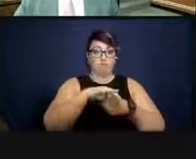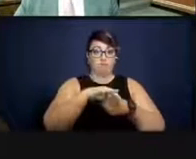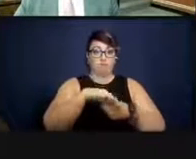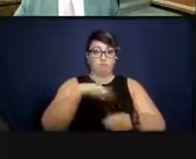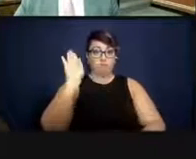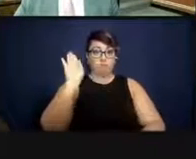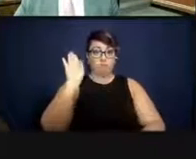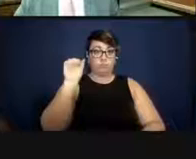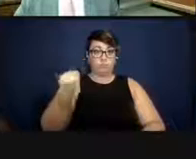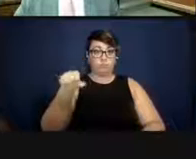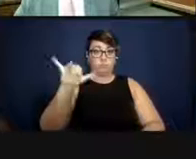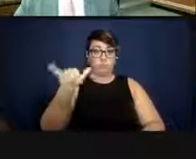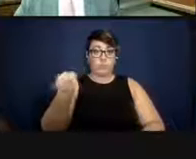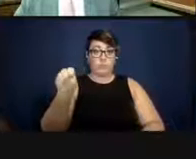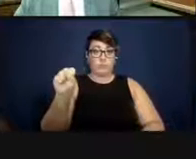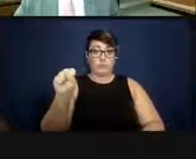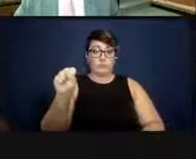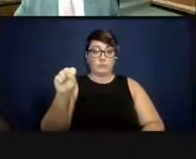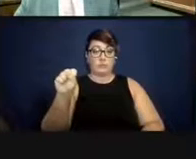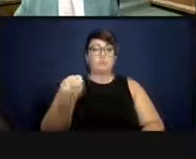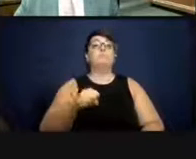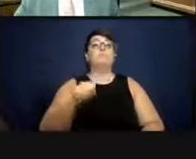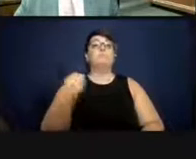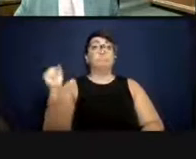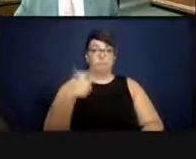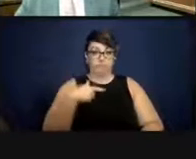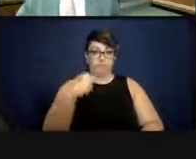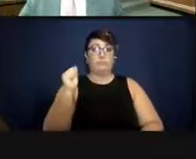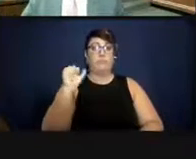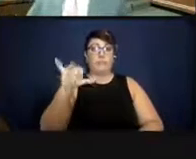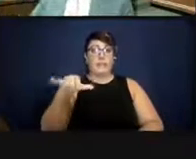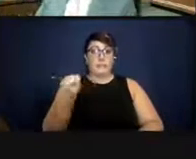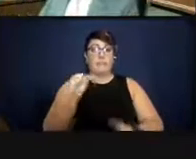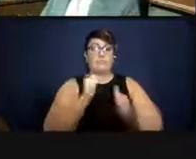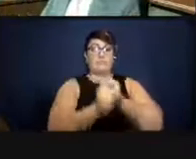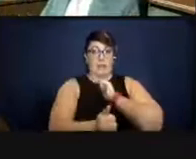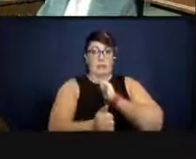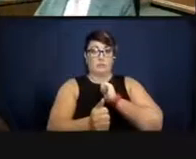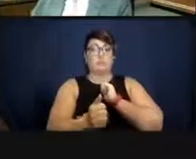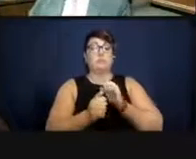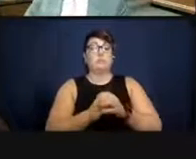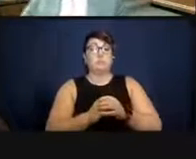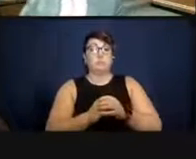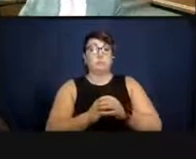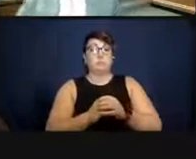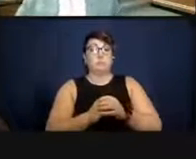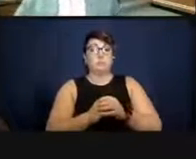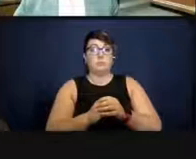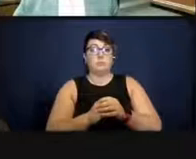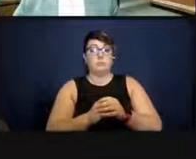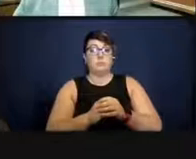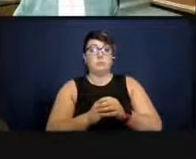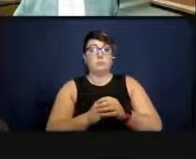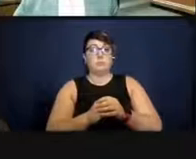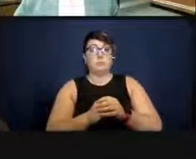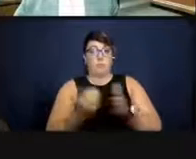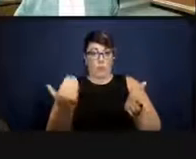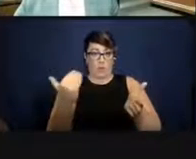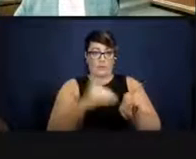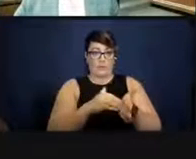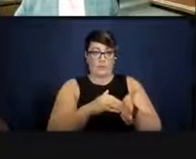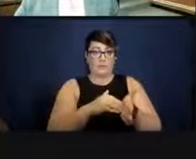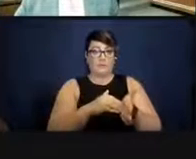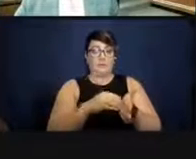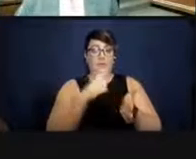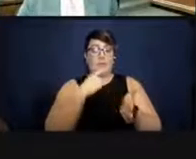كل الذين يوافقون على هذا الموضوع ارفعوا ايديكم. ان الموافقة بالاجماع، شكرا لكم. وبالتالي